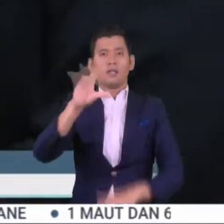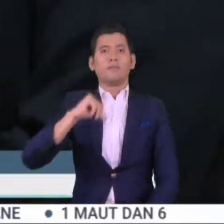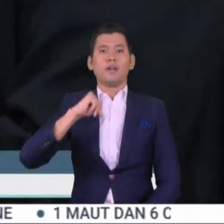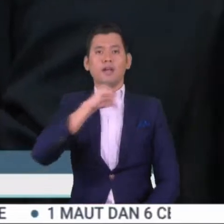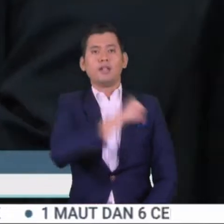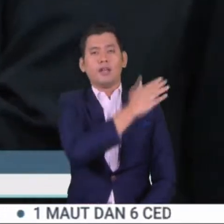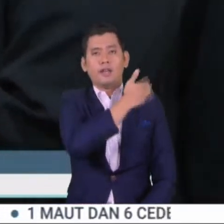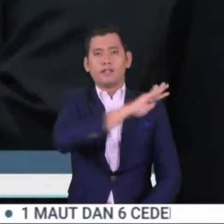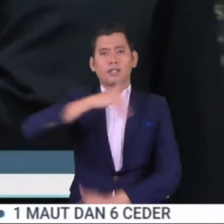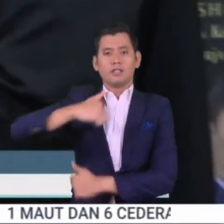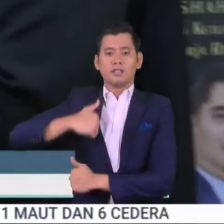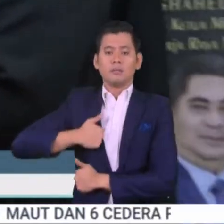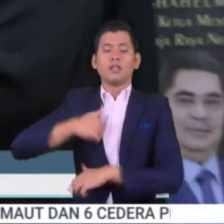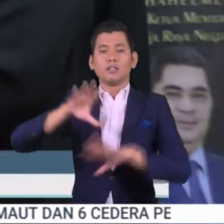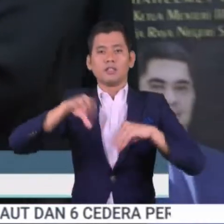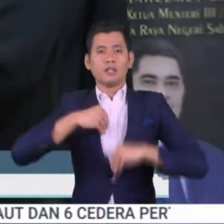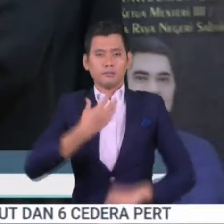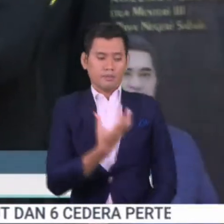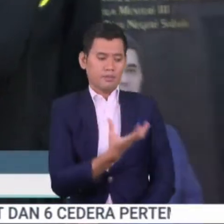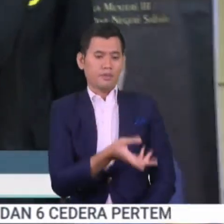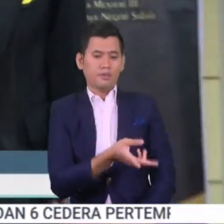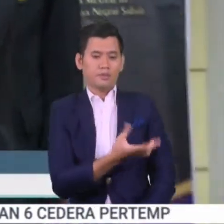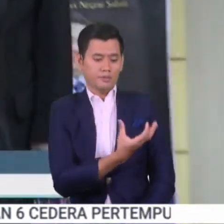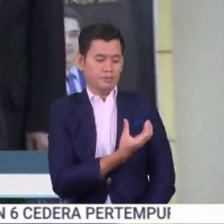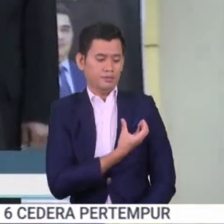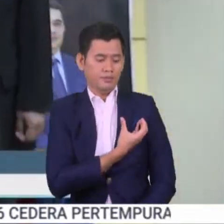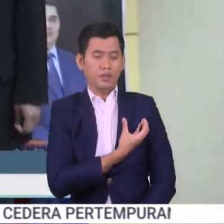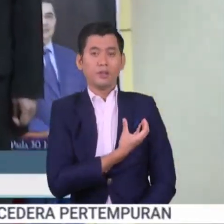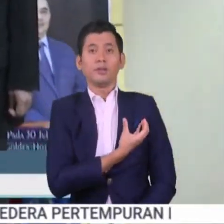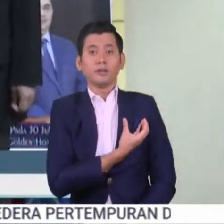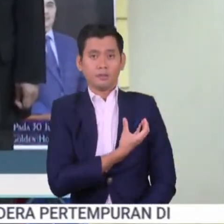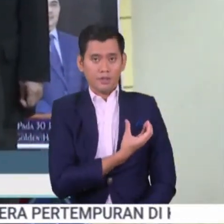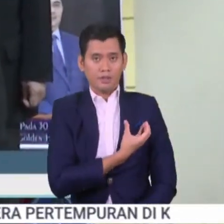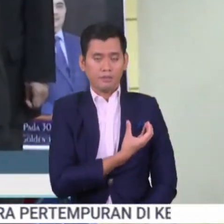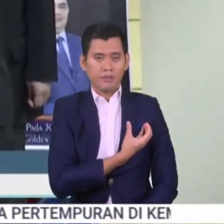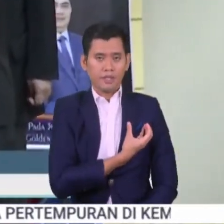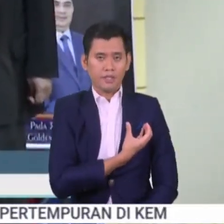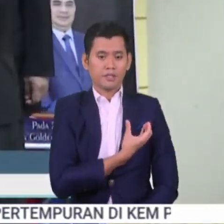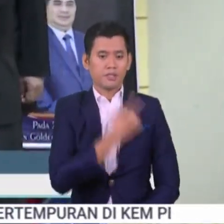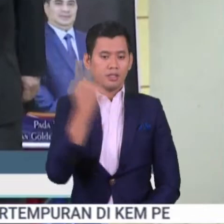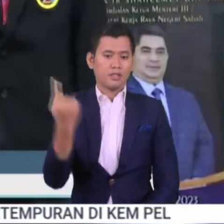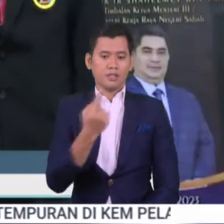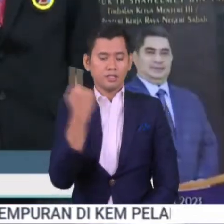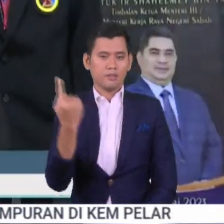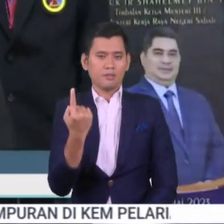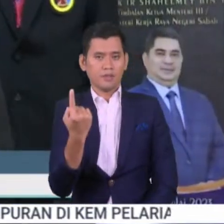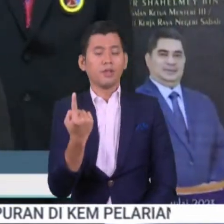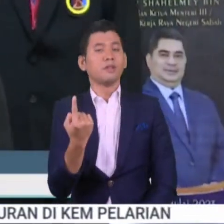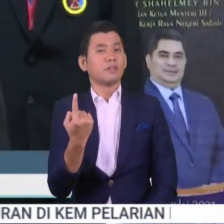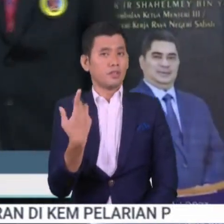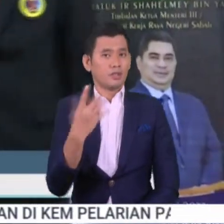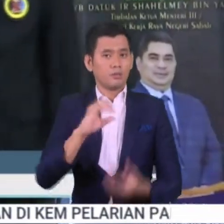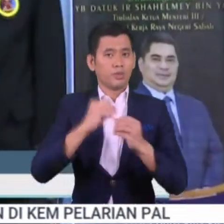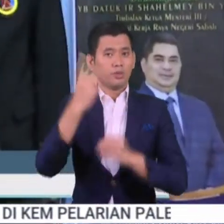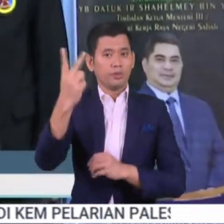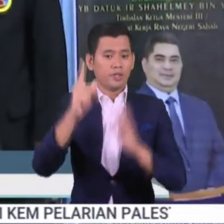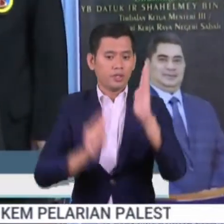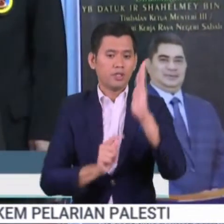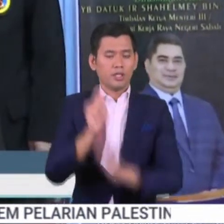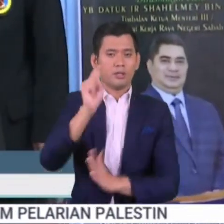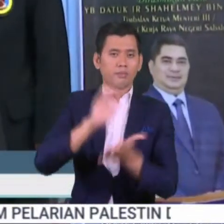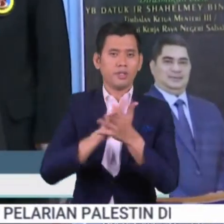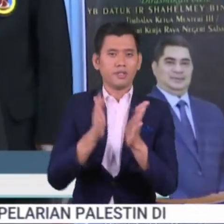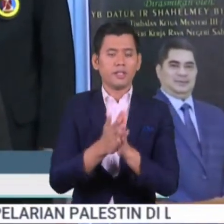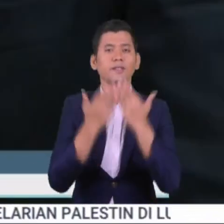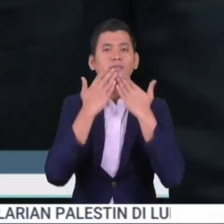PV ATM Sabah menerima pingat setia sentiasa berjuang, iaitu pingat penghargaan kedua tertinggi dalam PV ATM sebagai